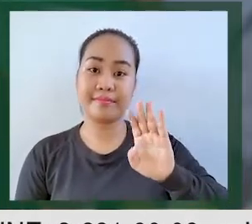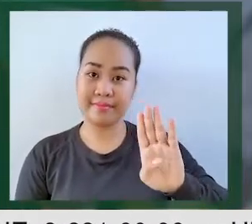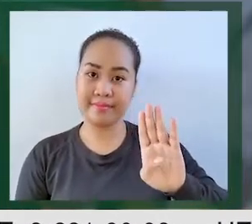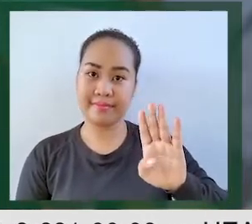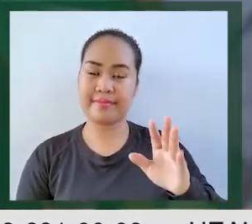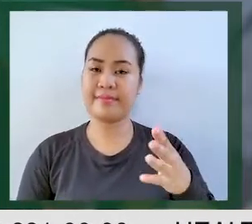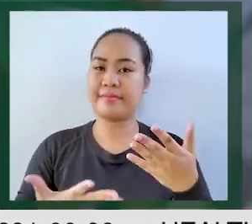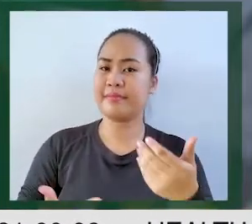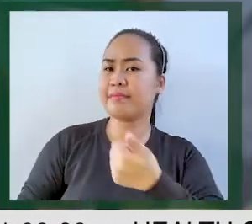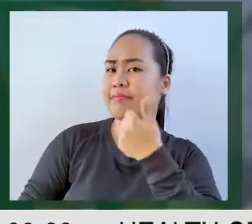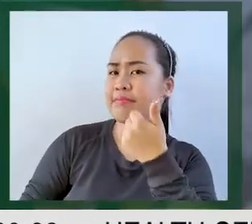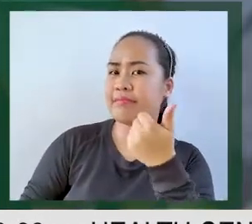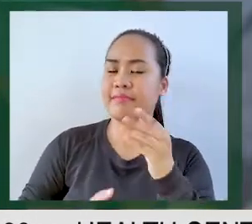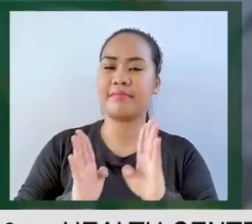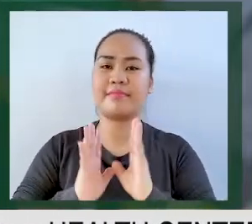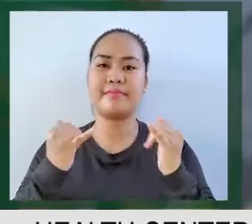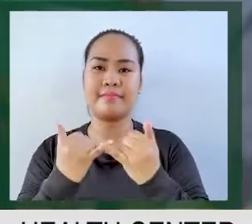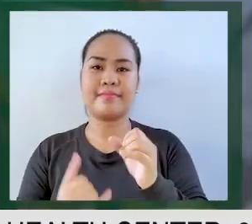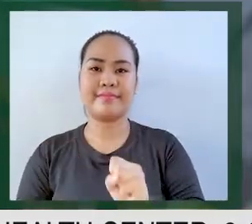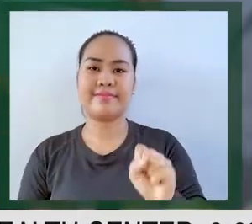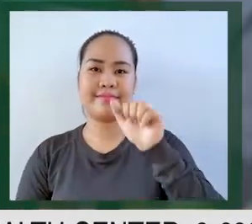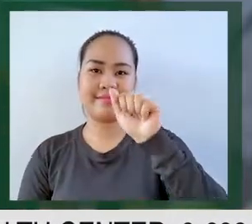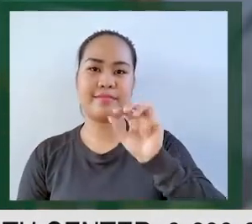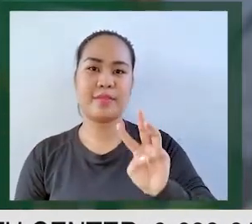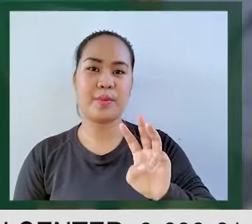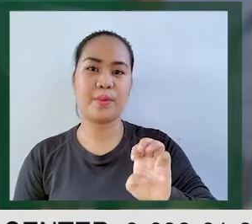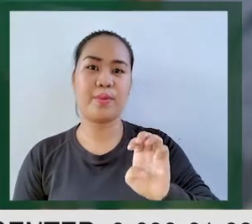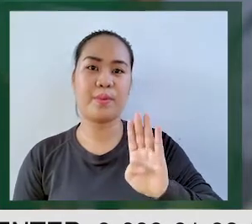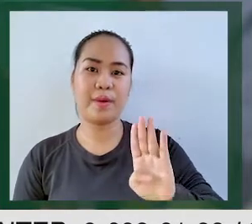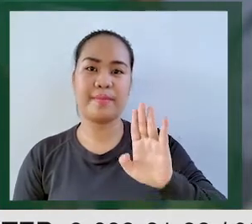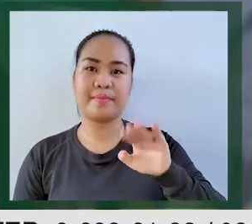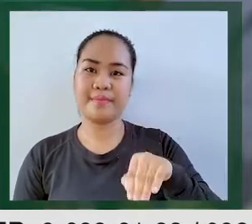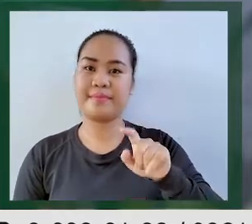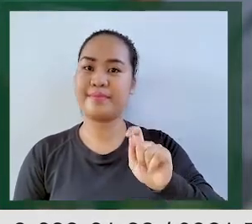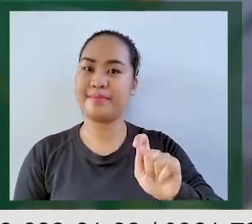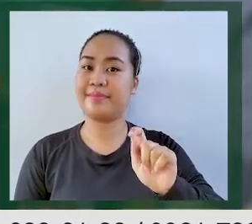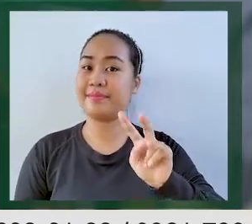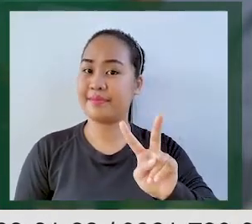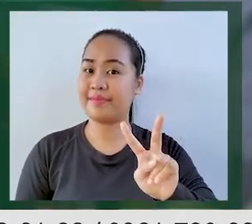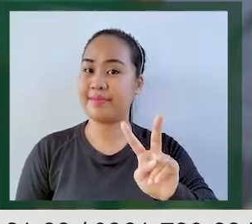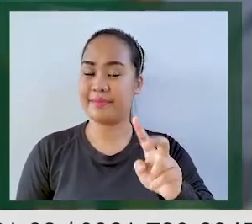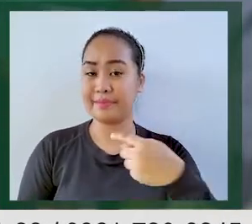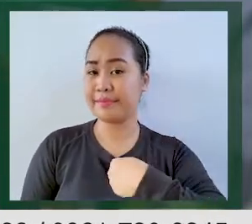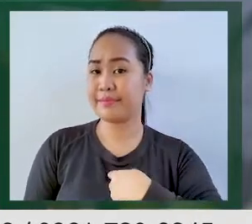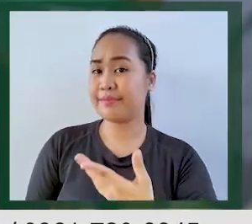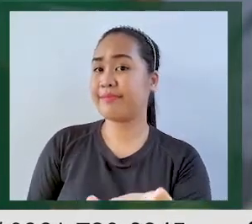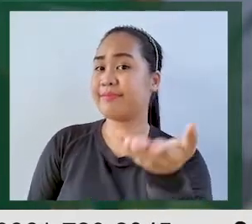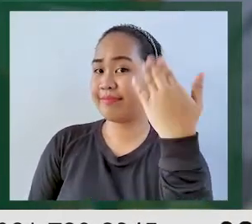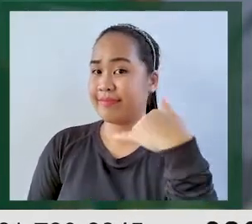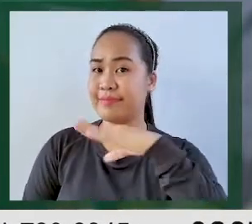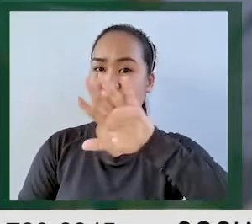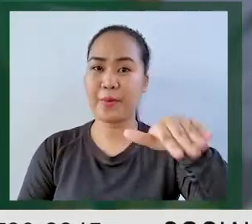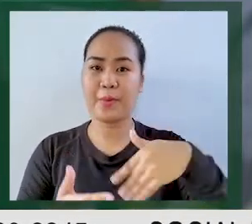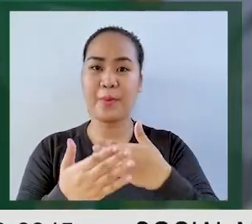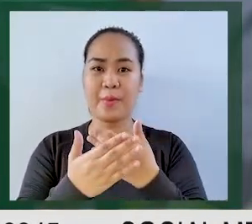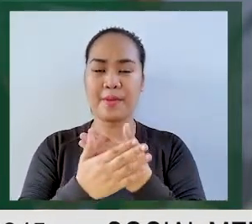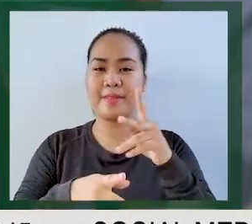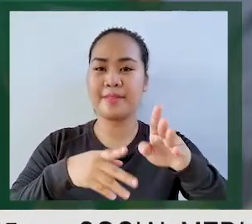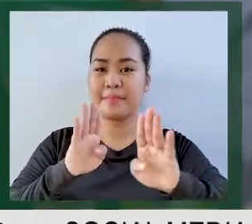page at sa ating Barangay San Antonio Pasig Web TV page. So hinihikayat ko ang lahat ng ating mga kabarangay